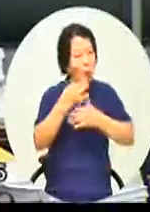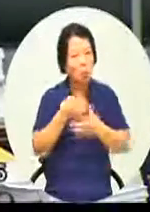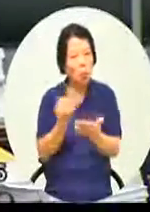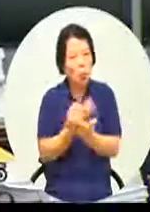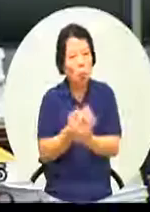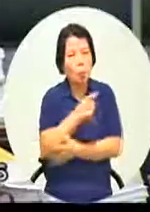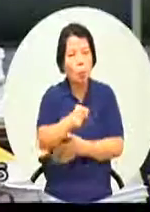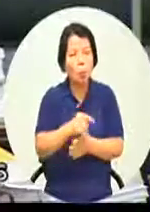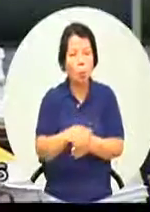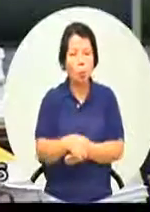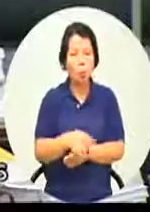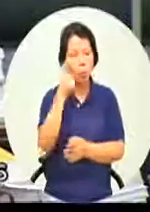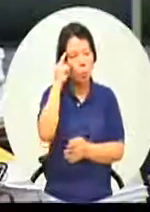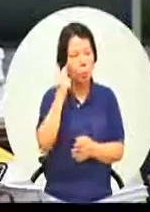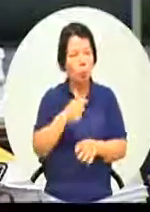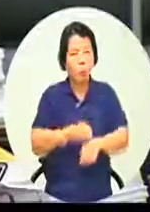够